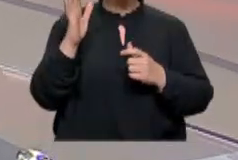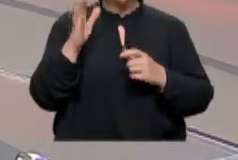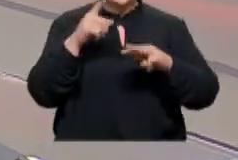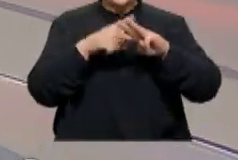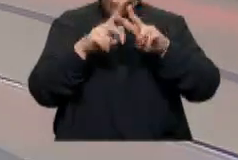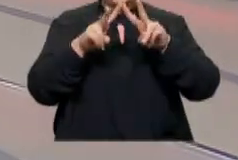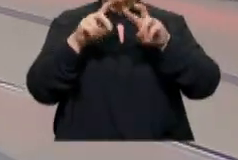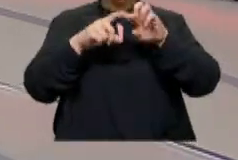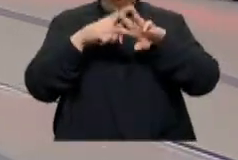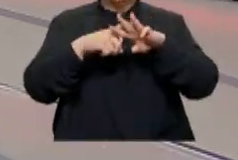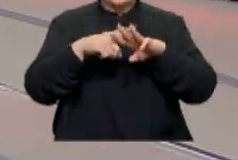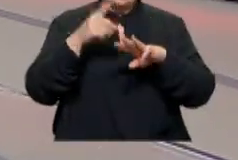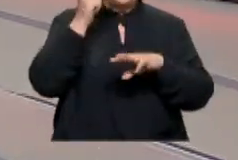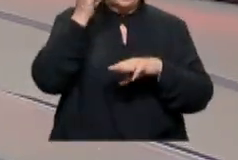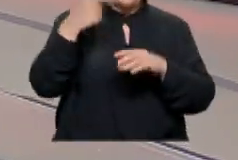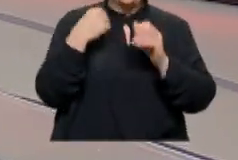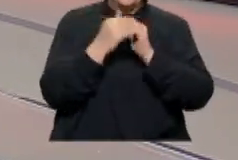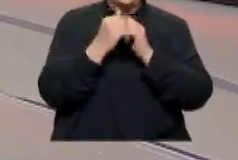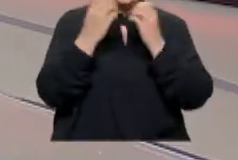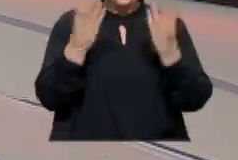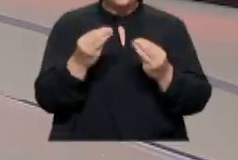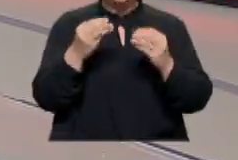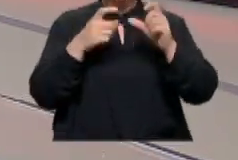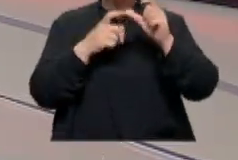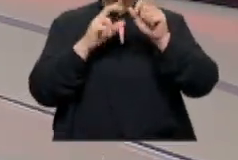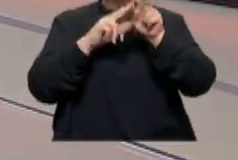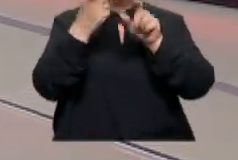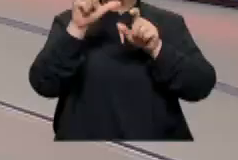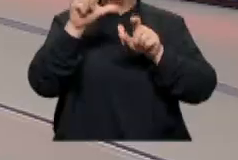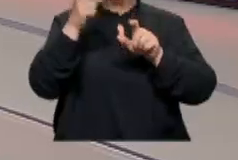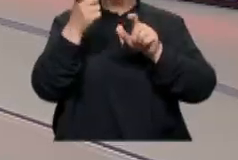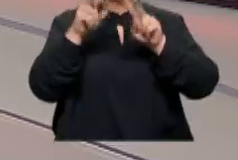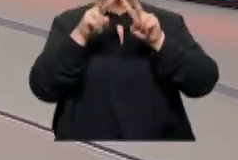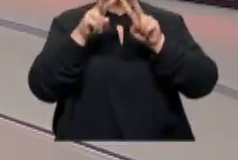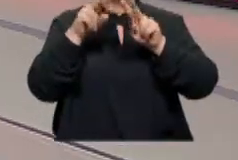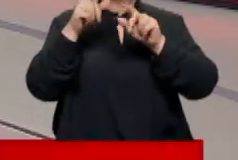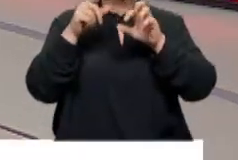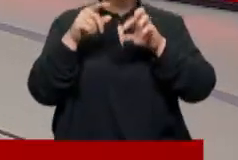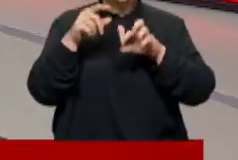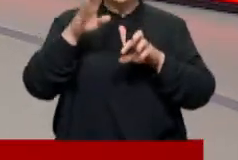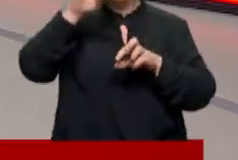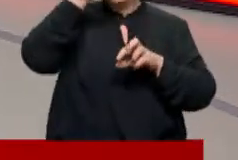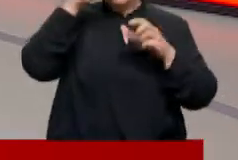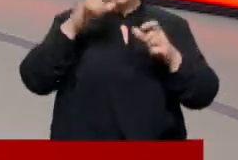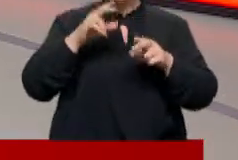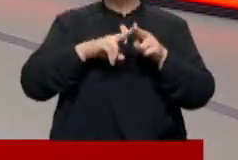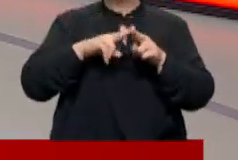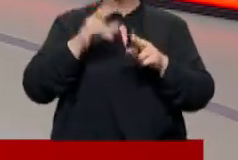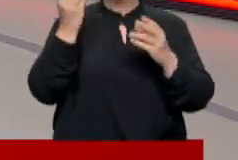Emre İskübarlas bizimle birlikte olacak. Sokullu Mehmet Paşa Camii'ne gidiyoruz. İstanbul Kadırga'da, çok güzel bir cami.